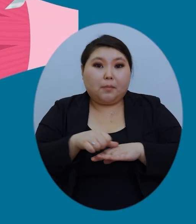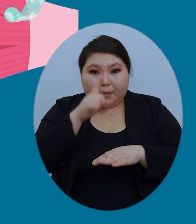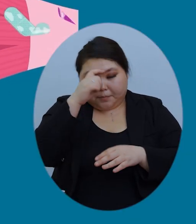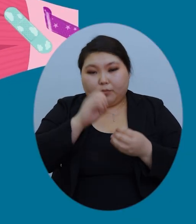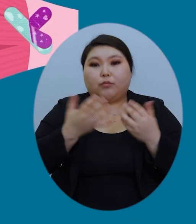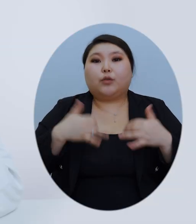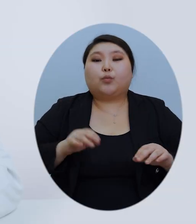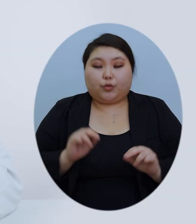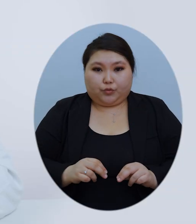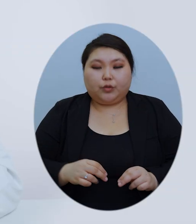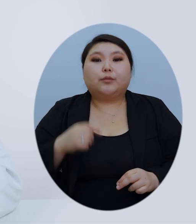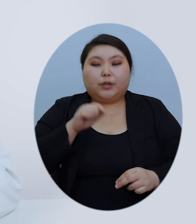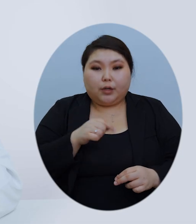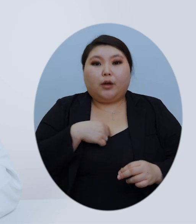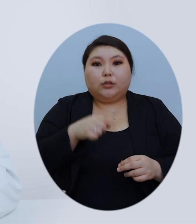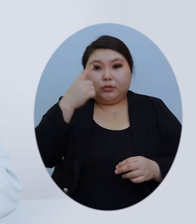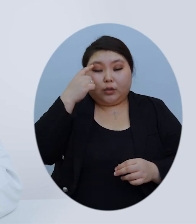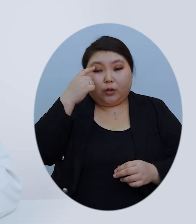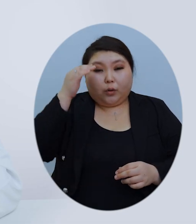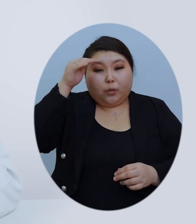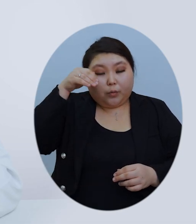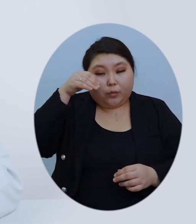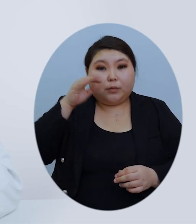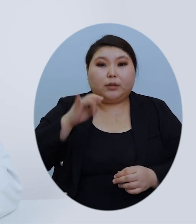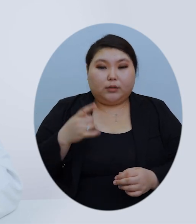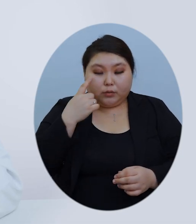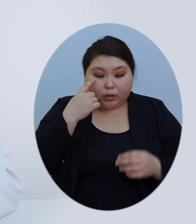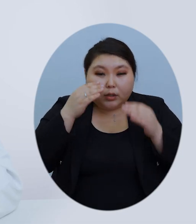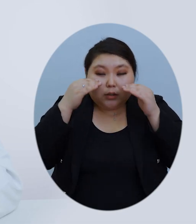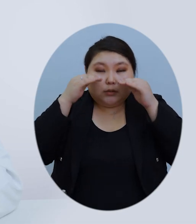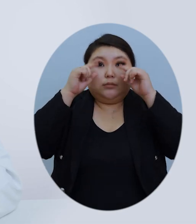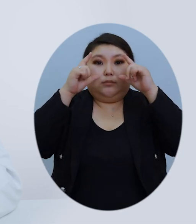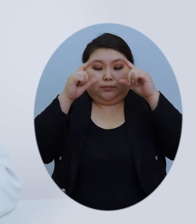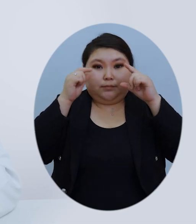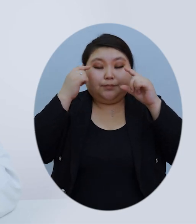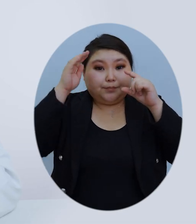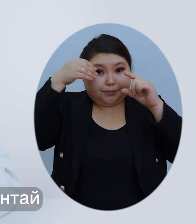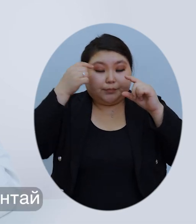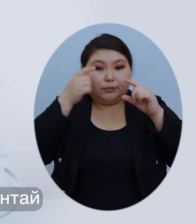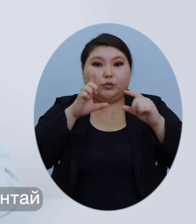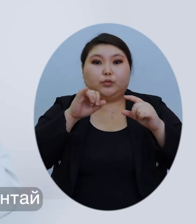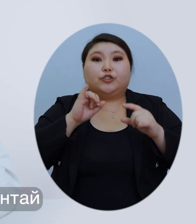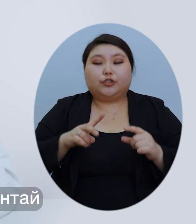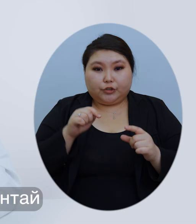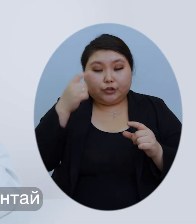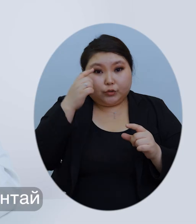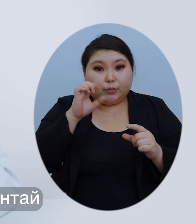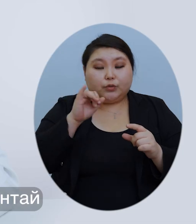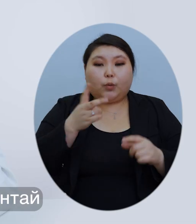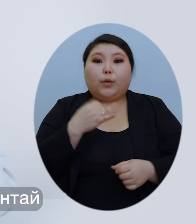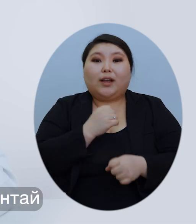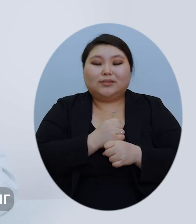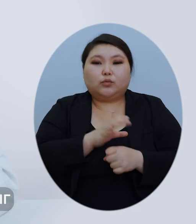эмчилнэ. Птоз буюу завхны буулт. Нүдээ нээх үед завхыг өргөдөг булчин байдаг. Энэхүү булчингийн үйл